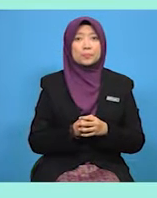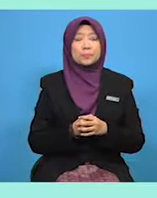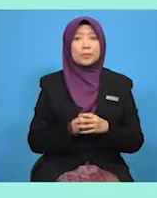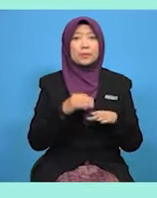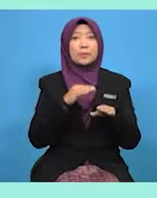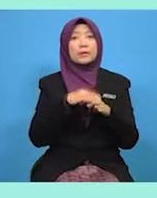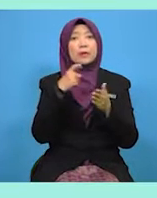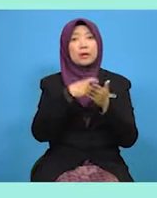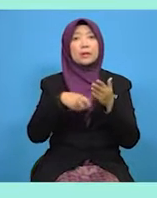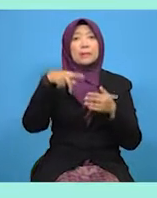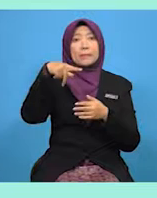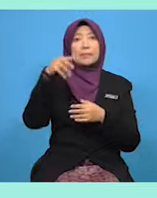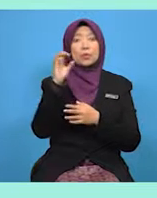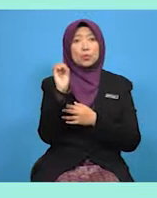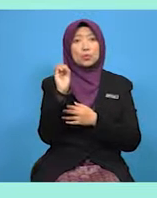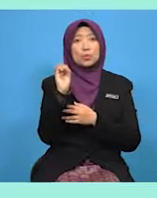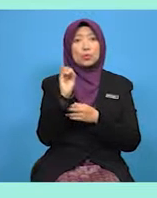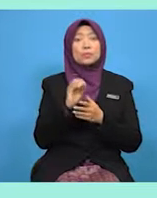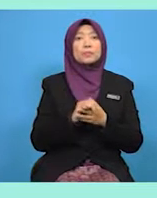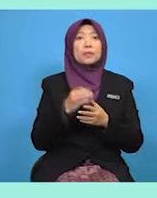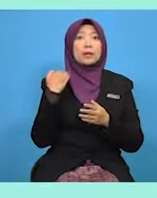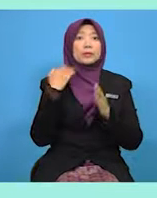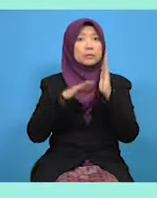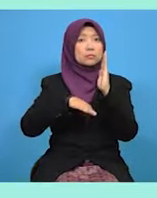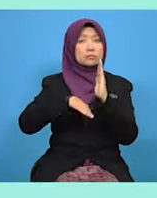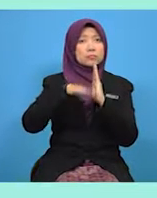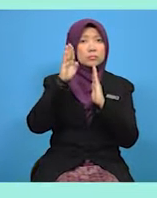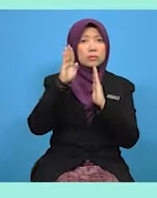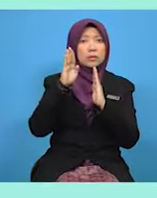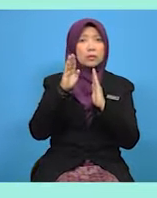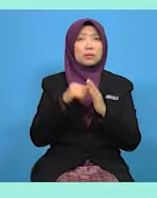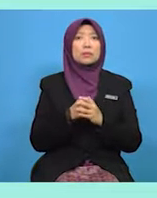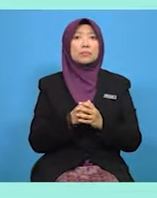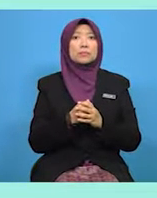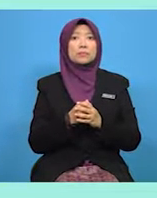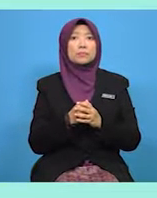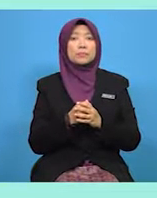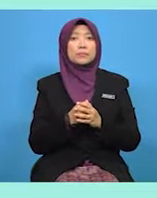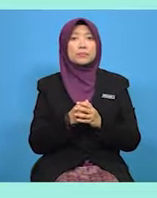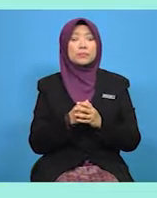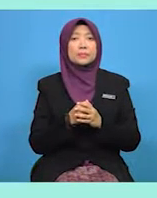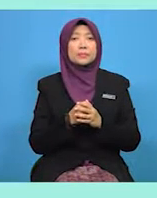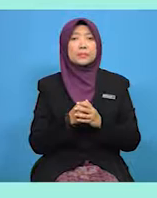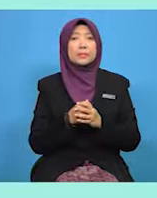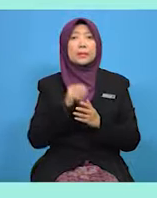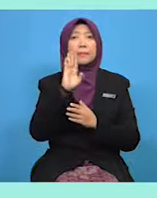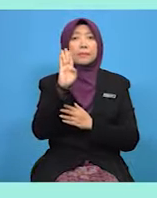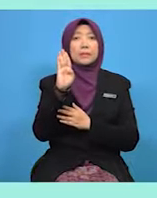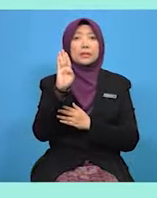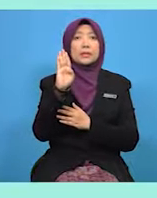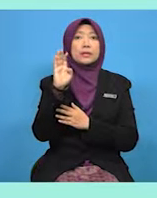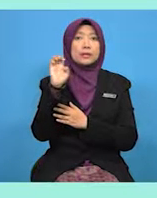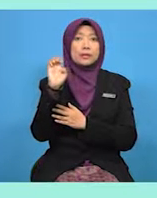Pada harga P kosong, berlaku lebihan penawaran agregat sebanyak